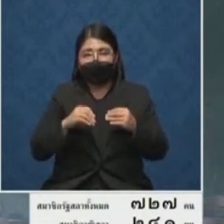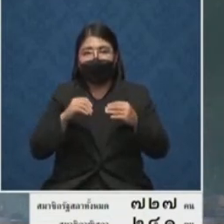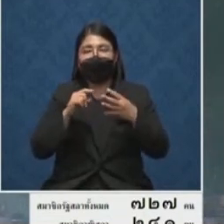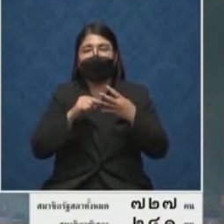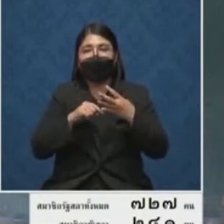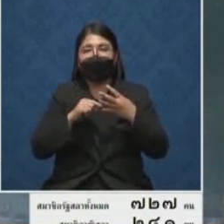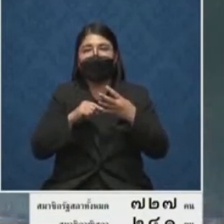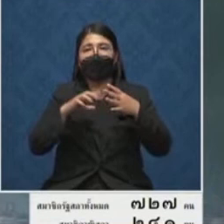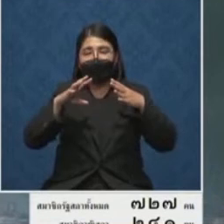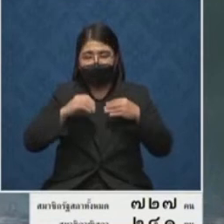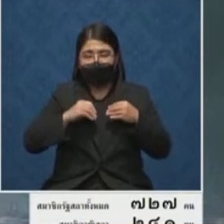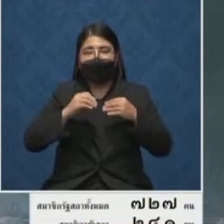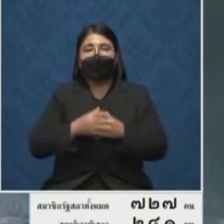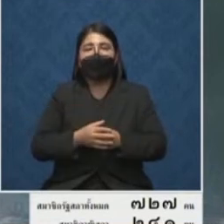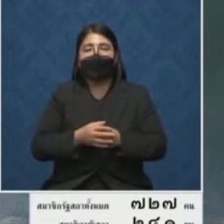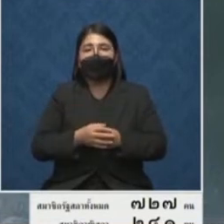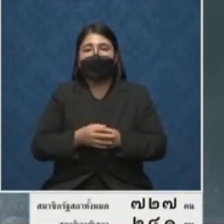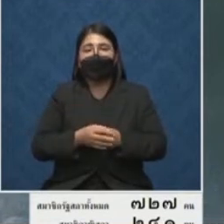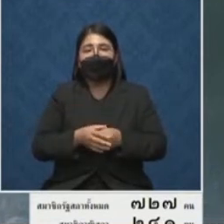หลักการ4รับหลักการ